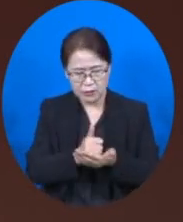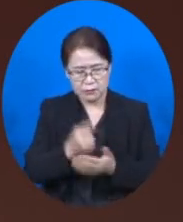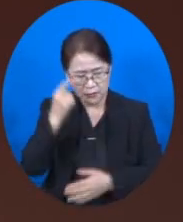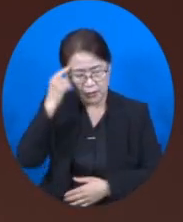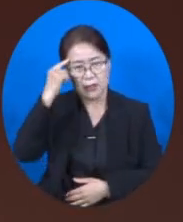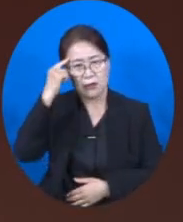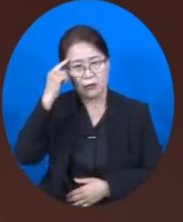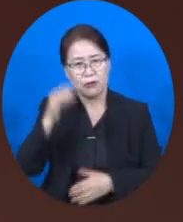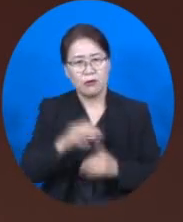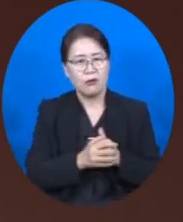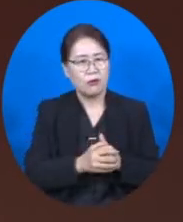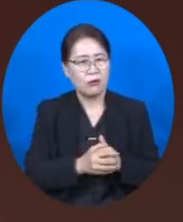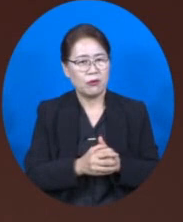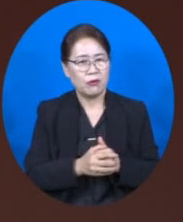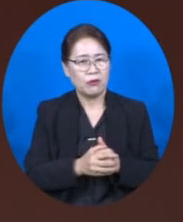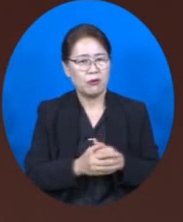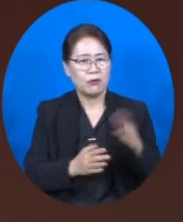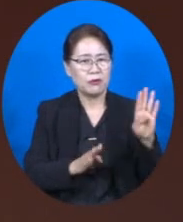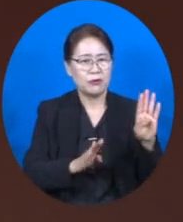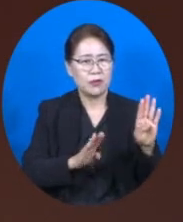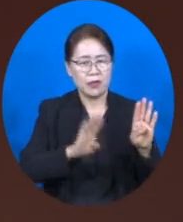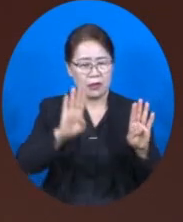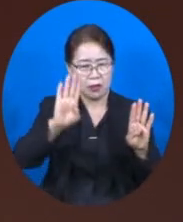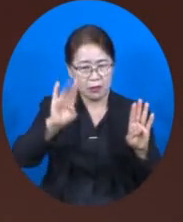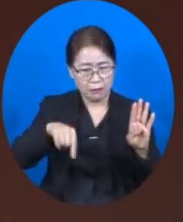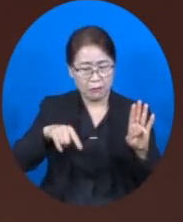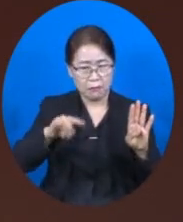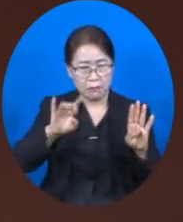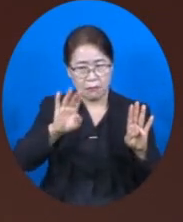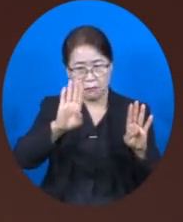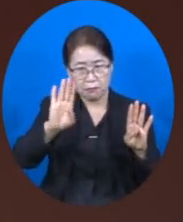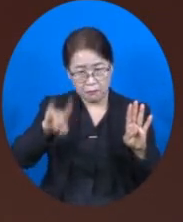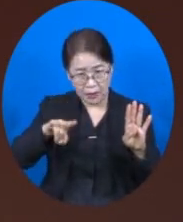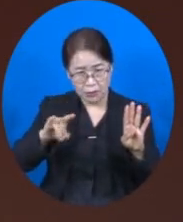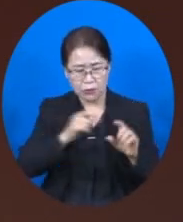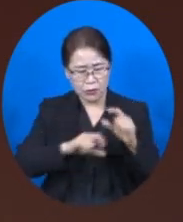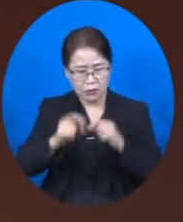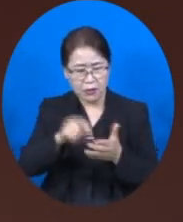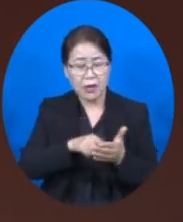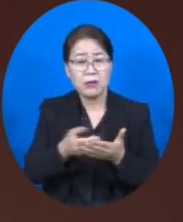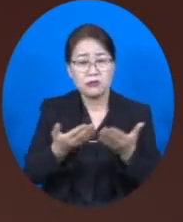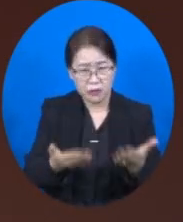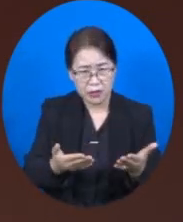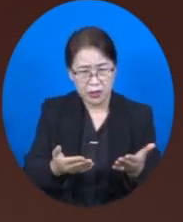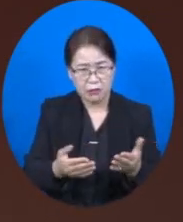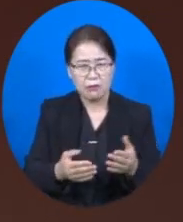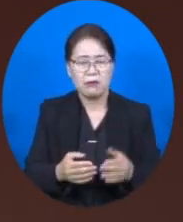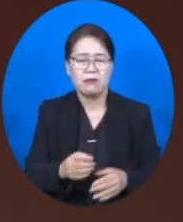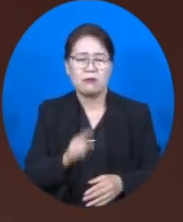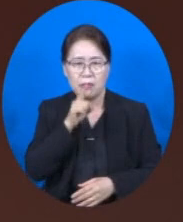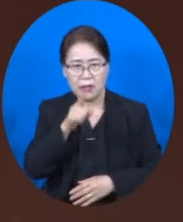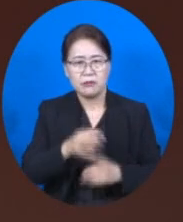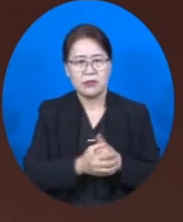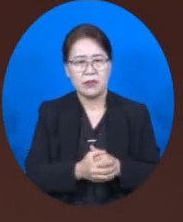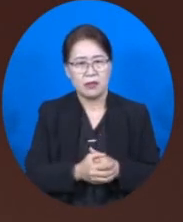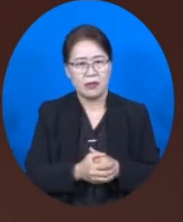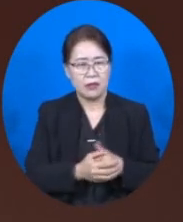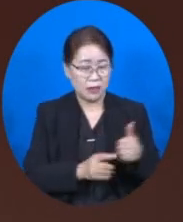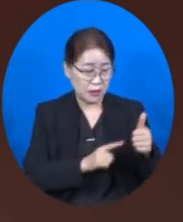그래서네 배로 갖겠다라고 말한 겁니다 이렇게 주님을 만난 삭개오는요 진정으로